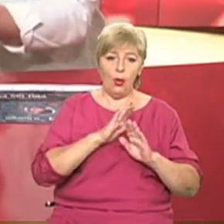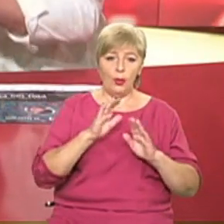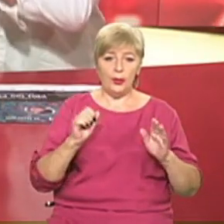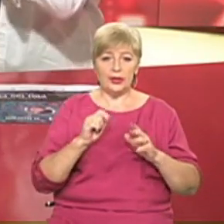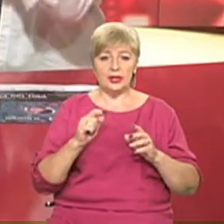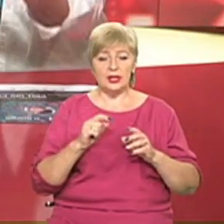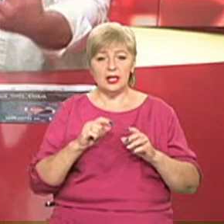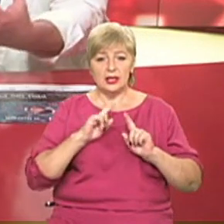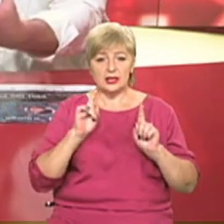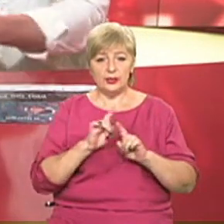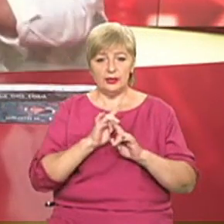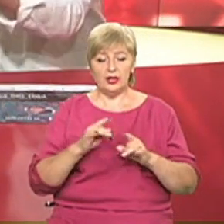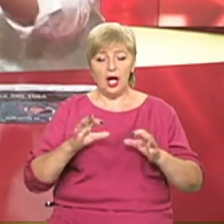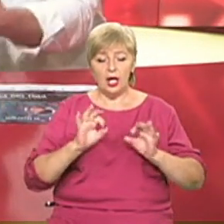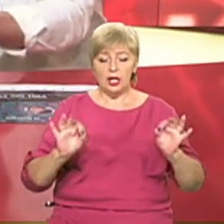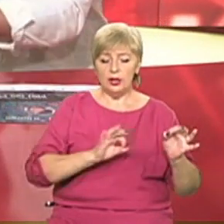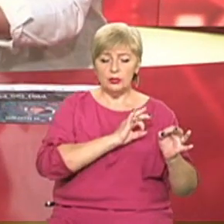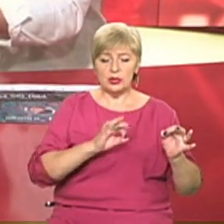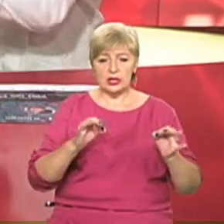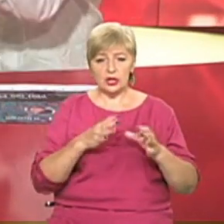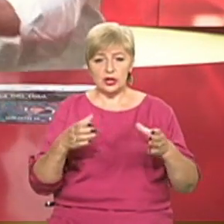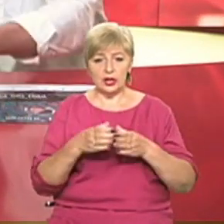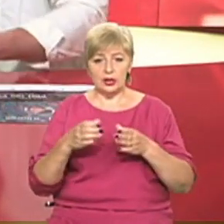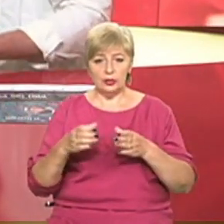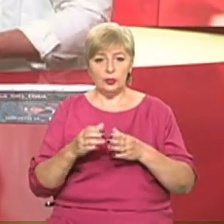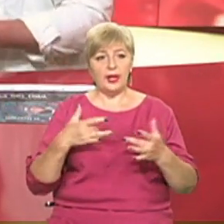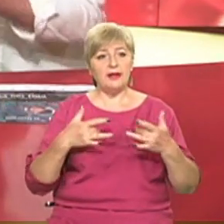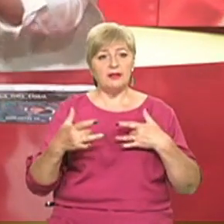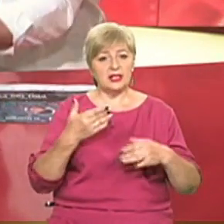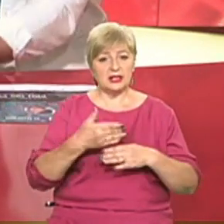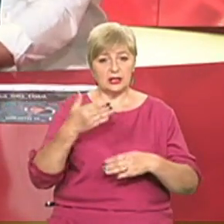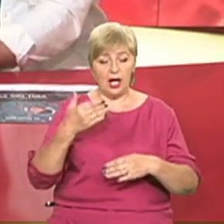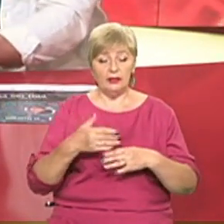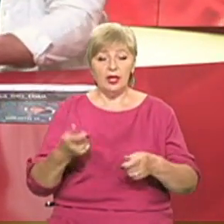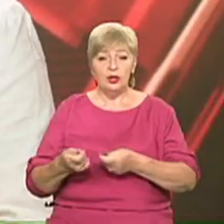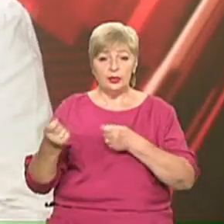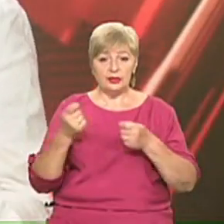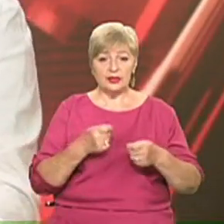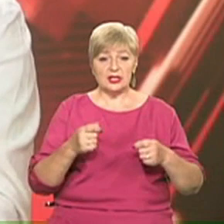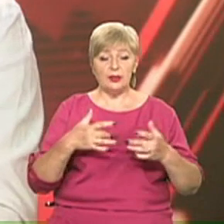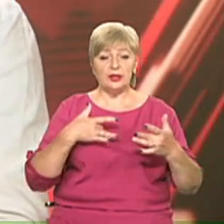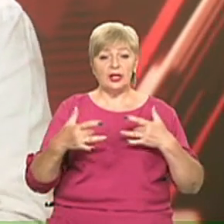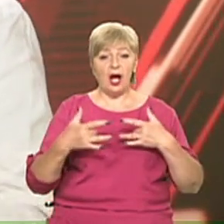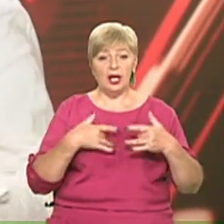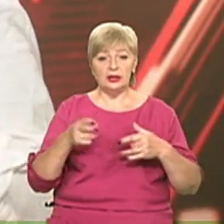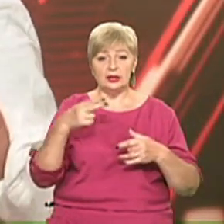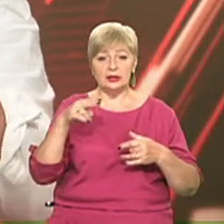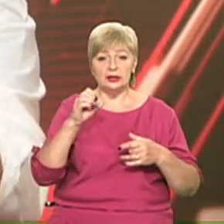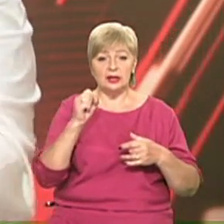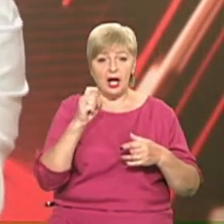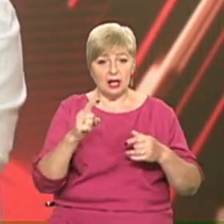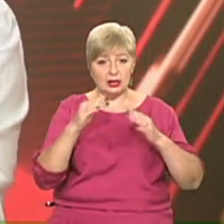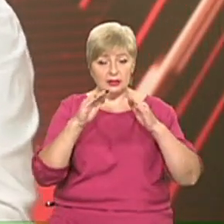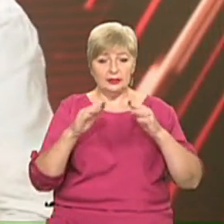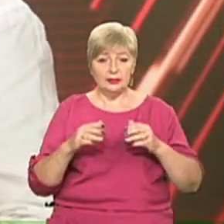і музичні групи, і це буде велика аудіовізуальна вистава. Ми привеземо театр «Дах» виставу, ми